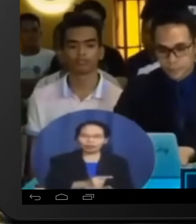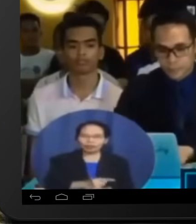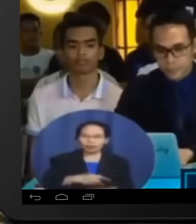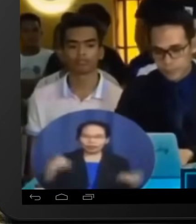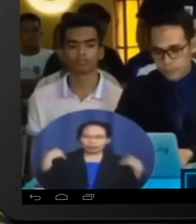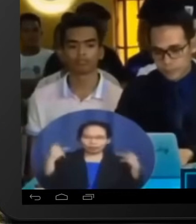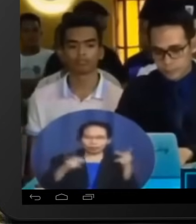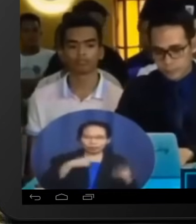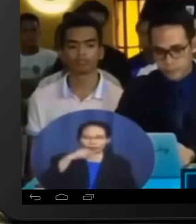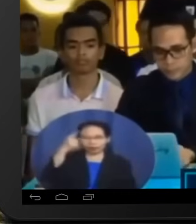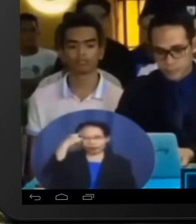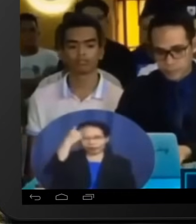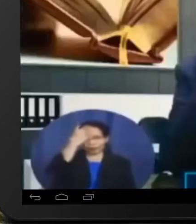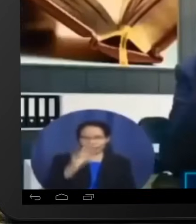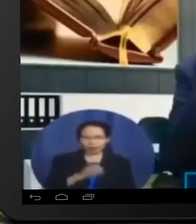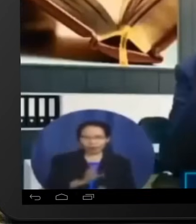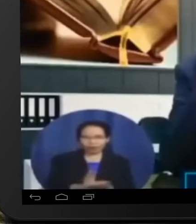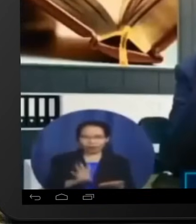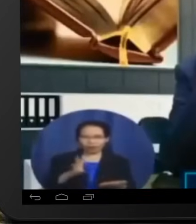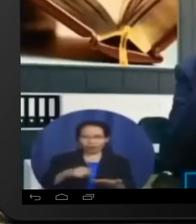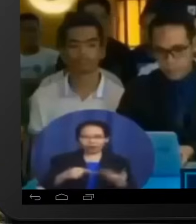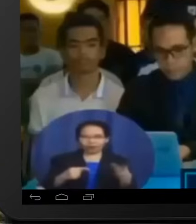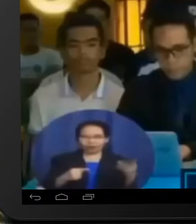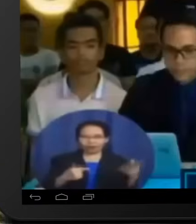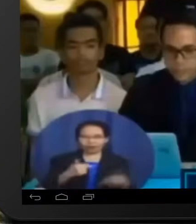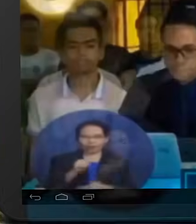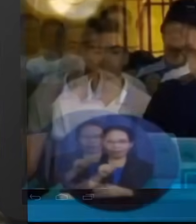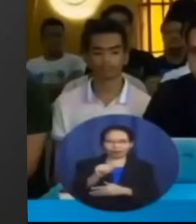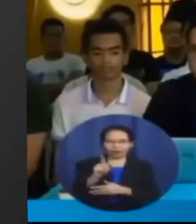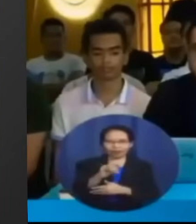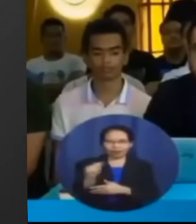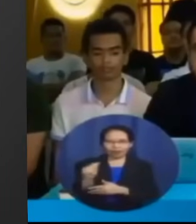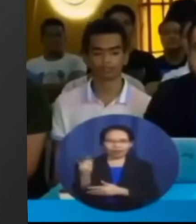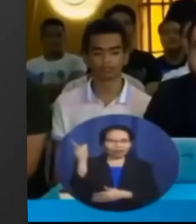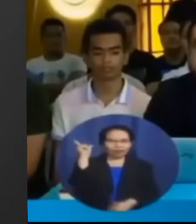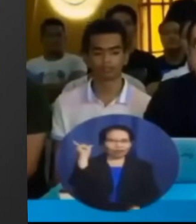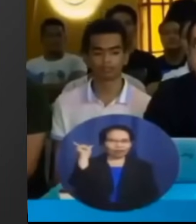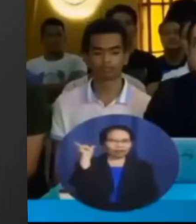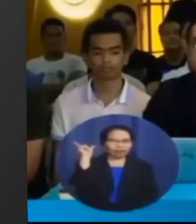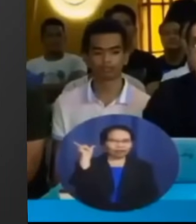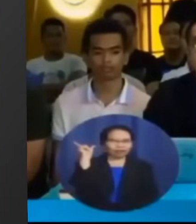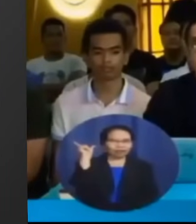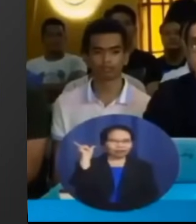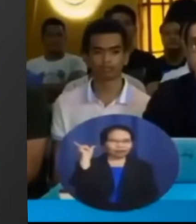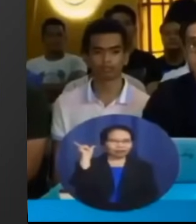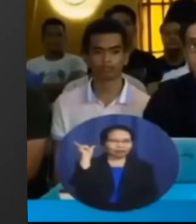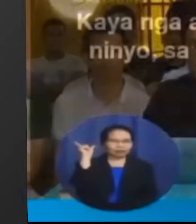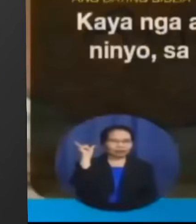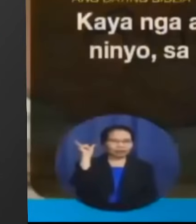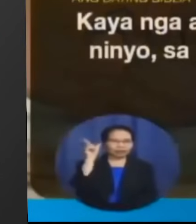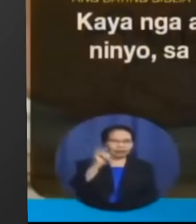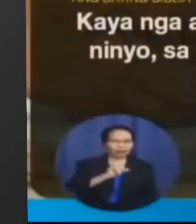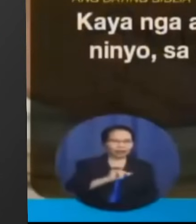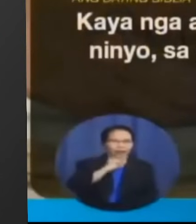nag-iisip, nagagalit. 4:16 ng Galacia. Pakinggan mo, kapatid. Kaya nga,